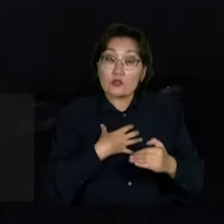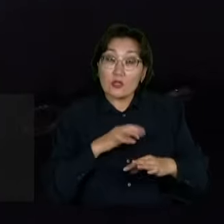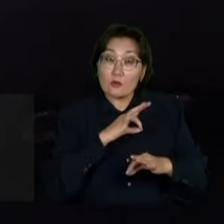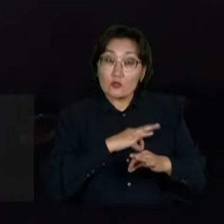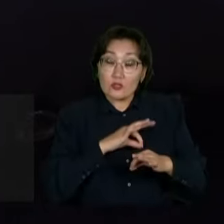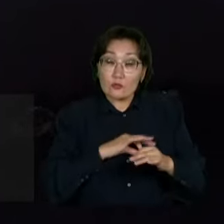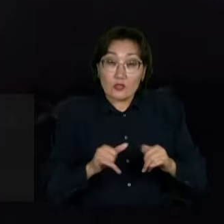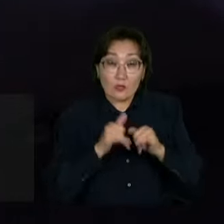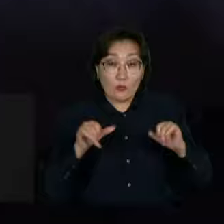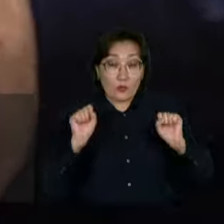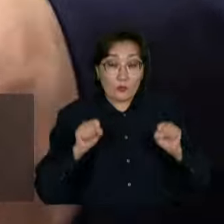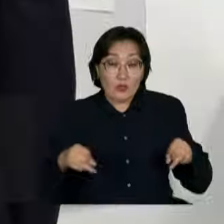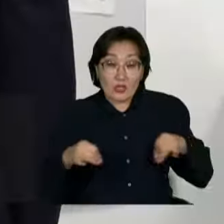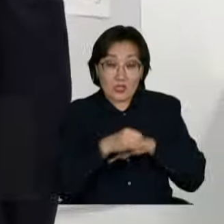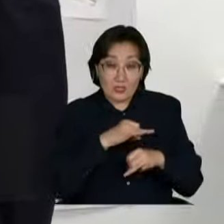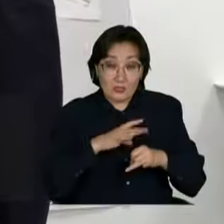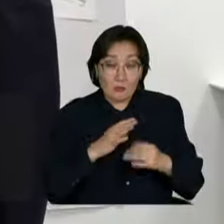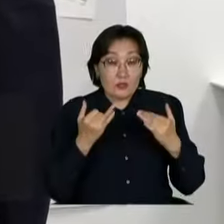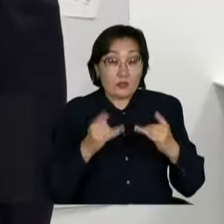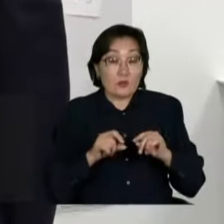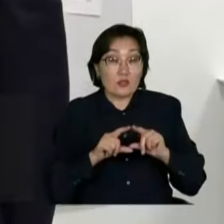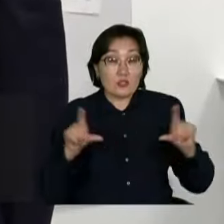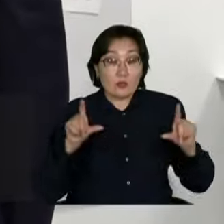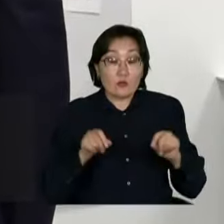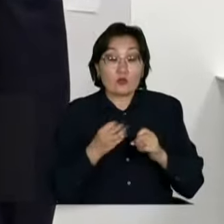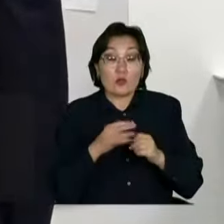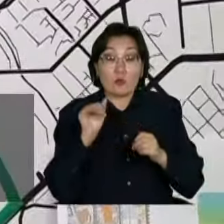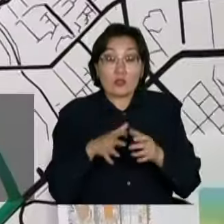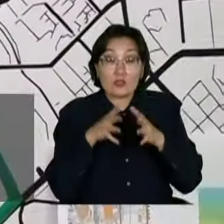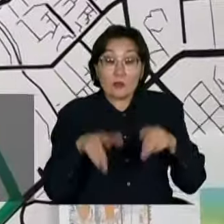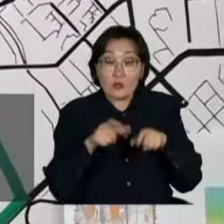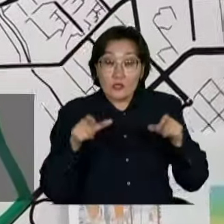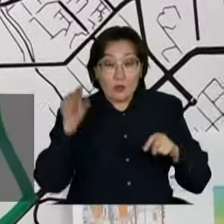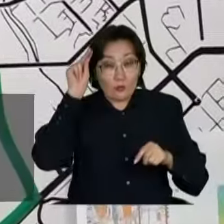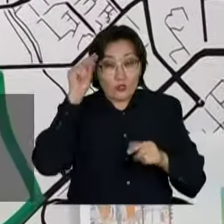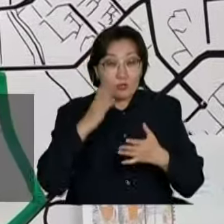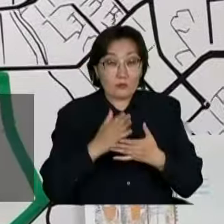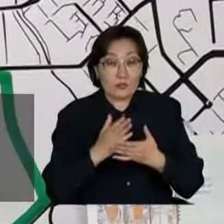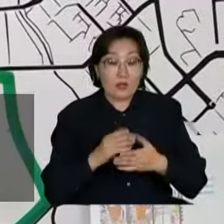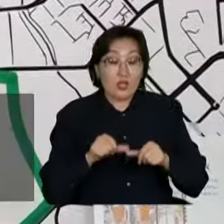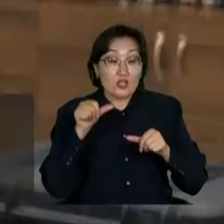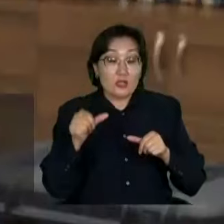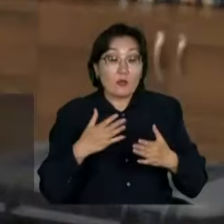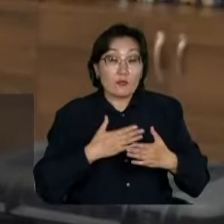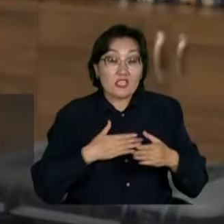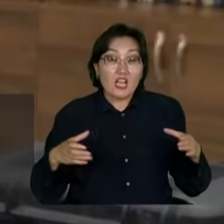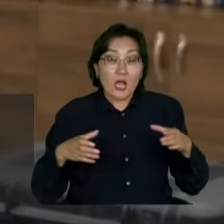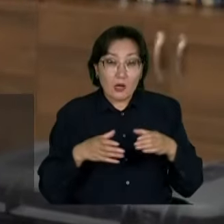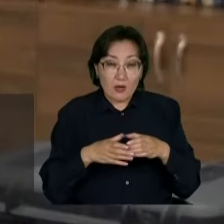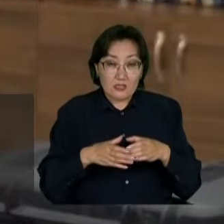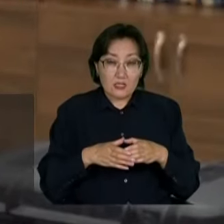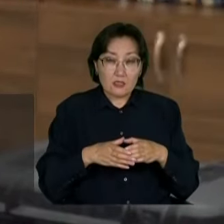өрісін кеңейту мүмкіндіктерін талқыға салды. Қазір мекемеде 14 мыңнан астам азамат білім алады. Ерекшелігі біздің